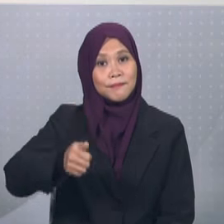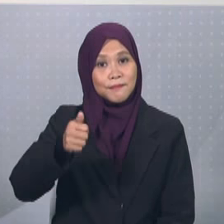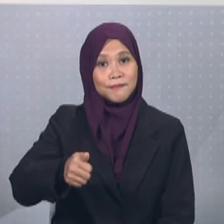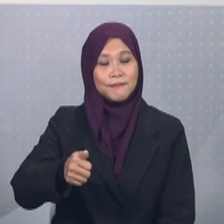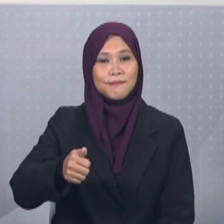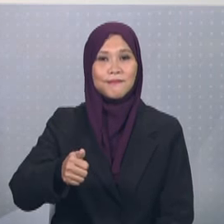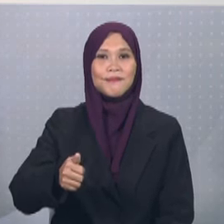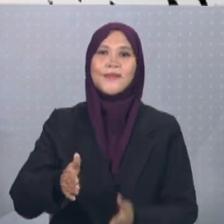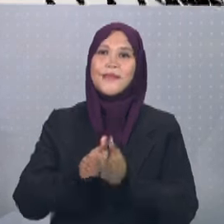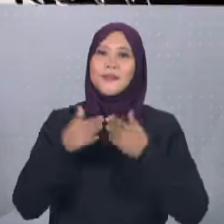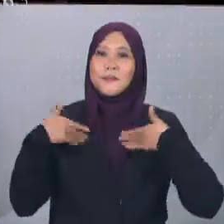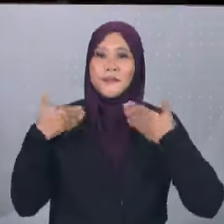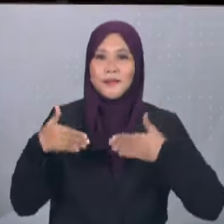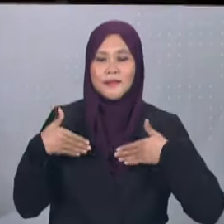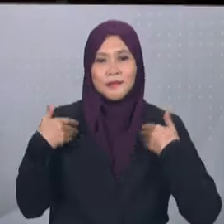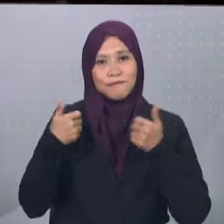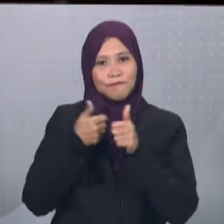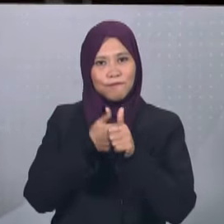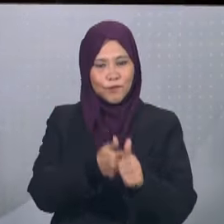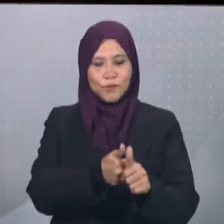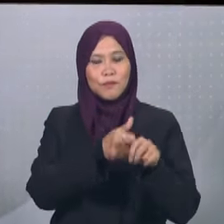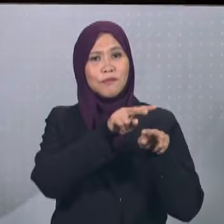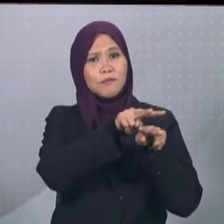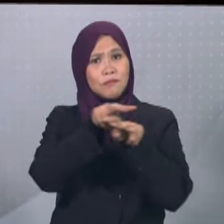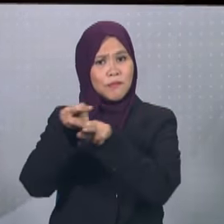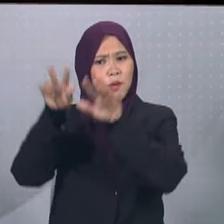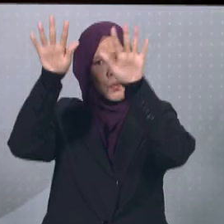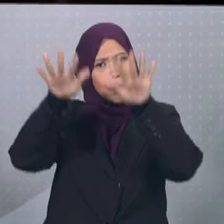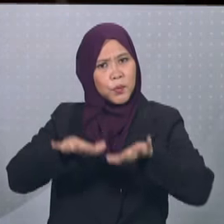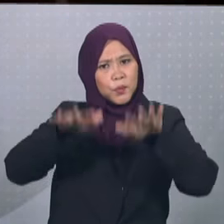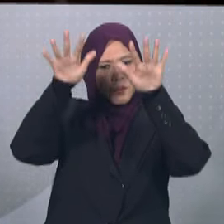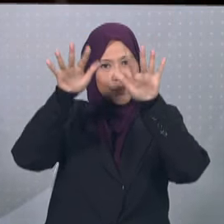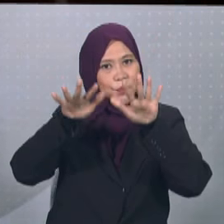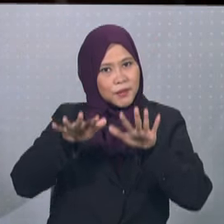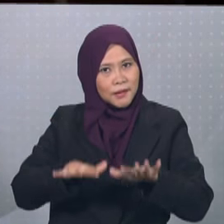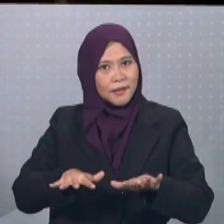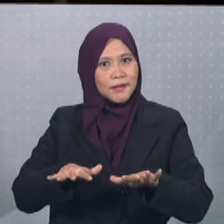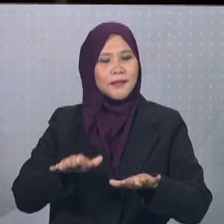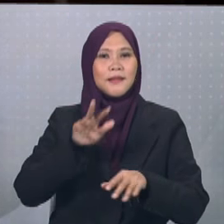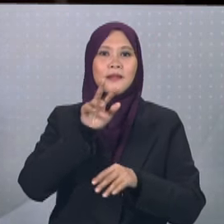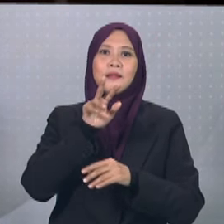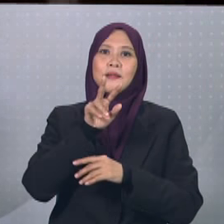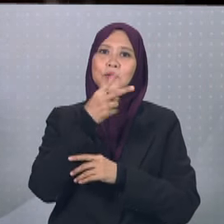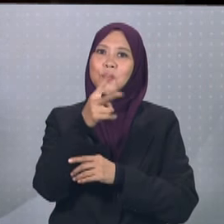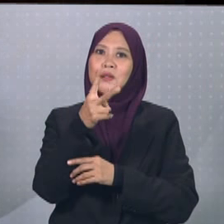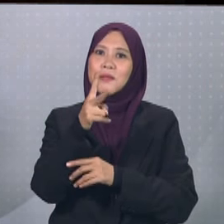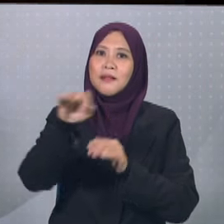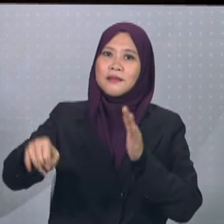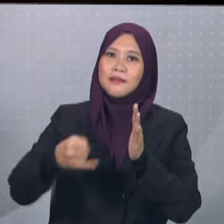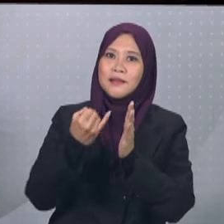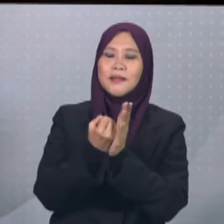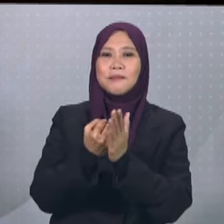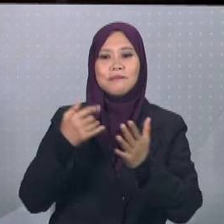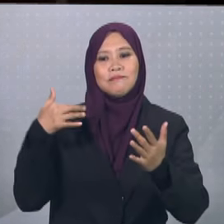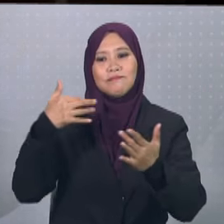Assalamualaikum dan salam sejahtera. Berdasarkan pemantauan hujan terkumpul selama 12 jam iaitu sehingga